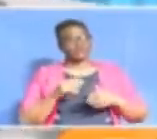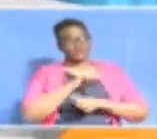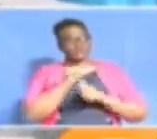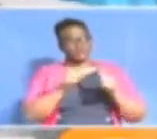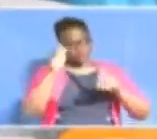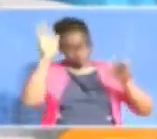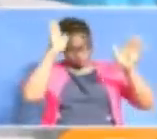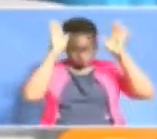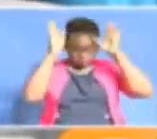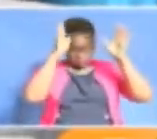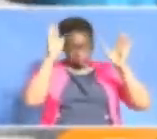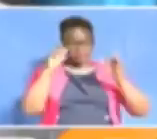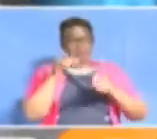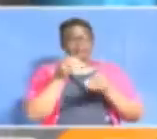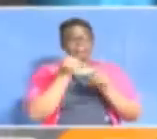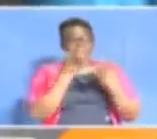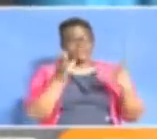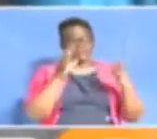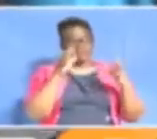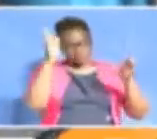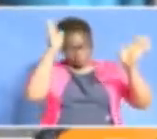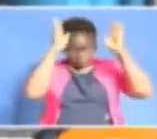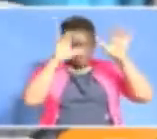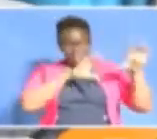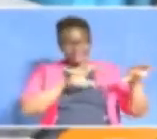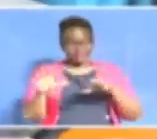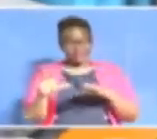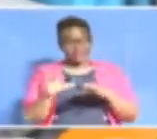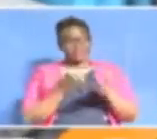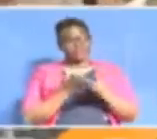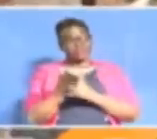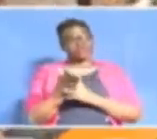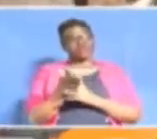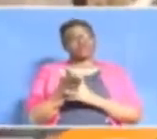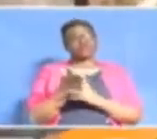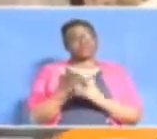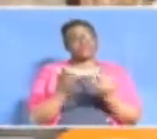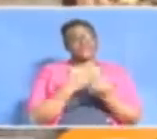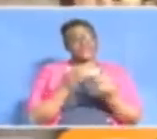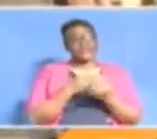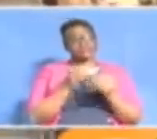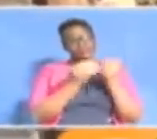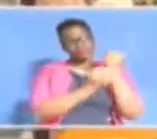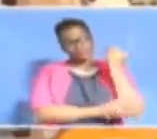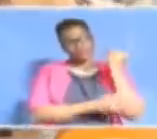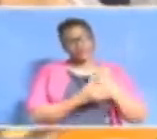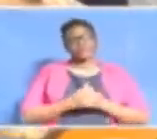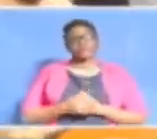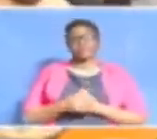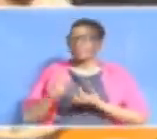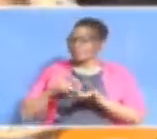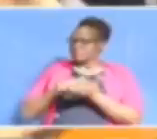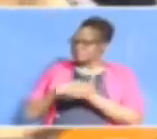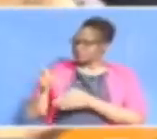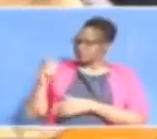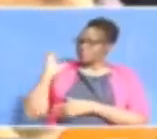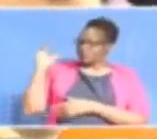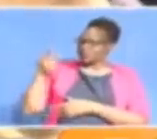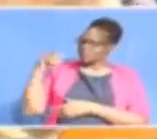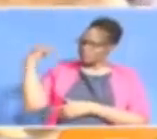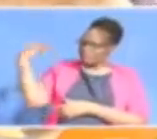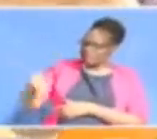nyingi ziko na vidonda, na hizi vidonda zinaletwa na lack of harness. Kumaanisha wewe master hajawahi kula kiboko chako hata